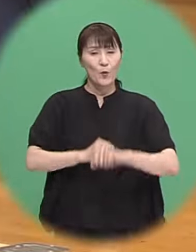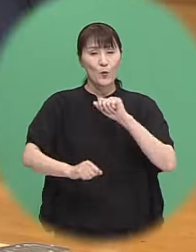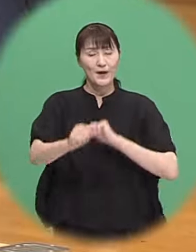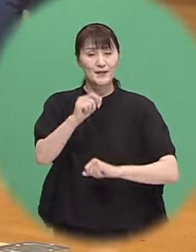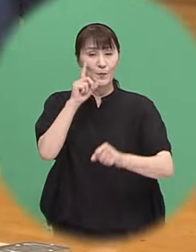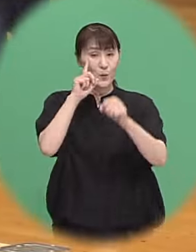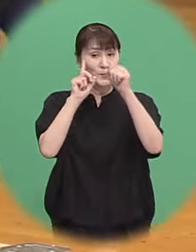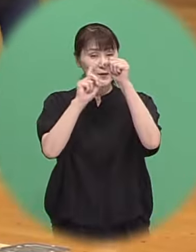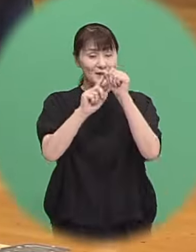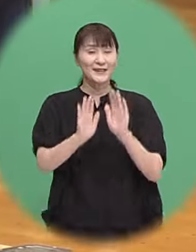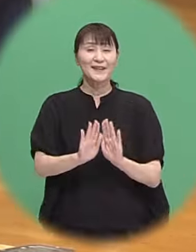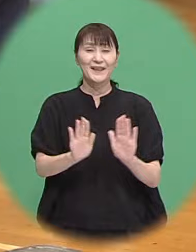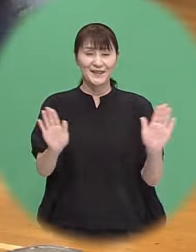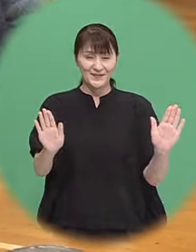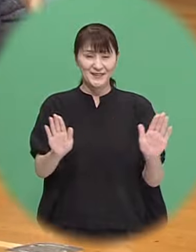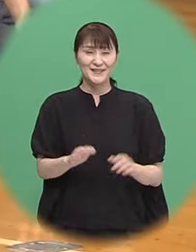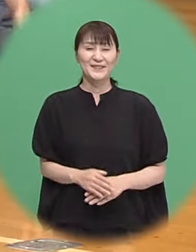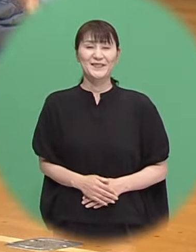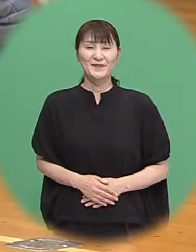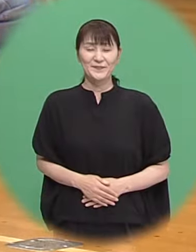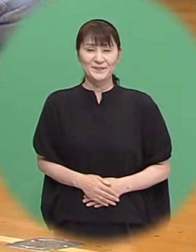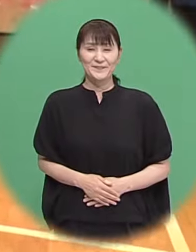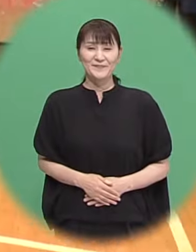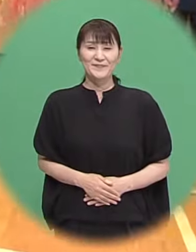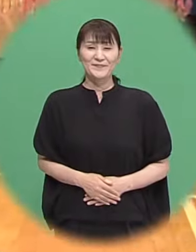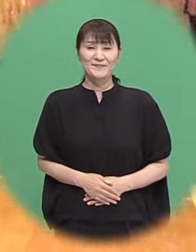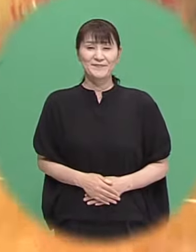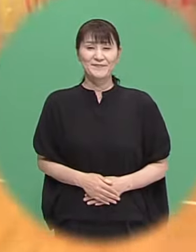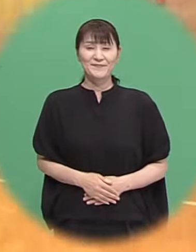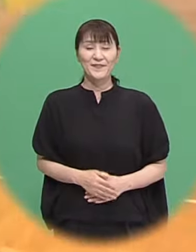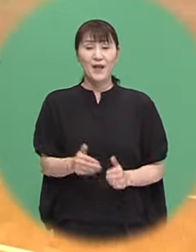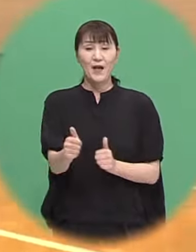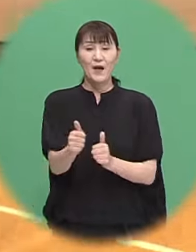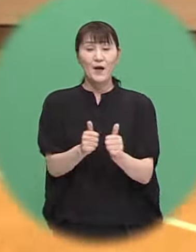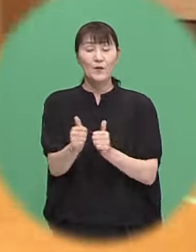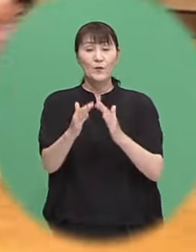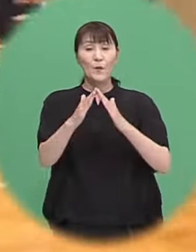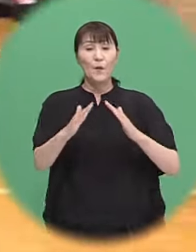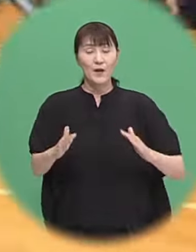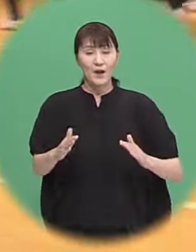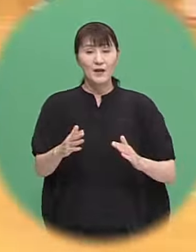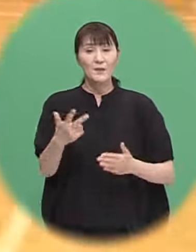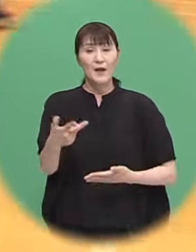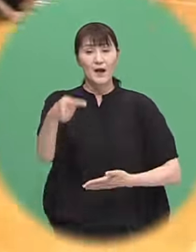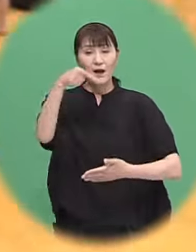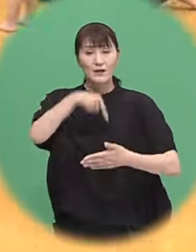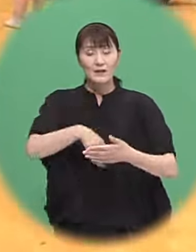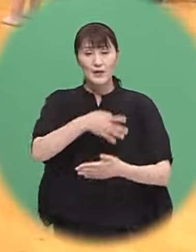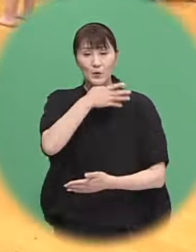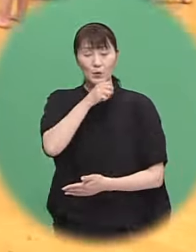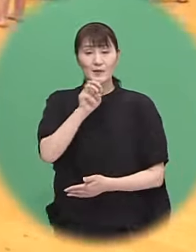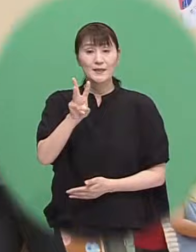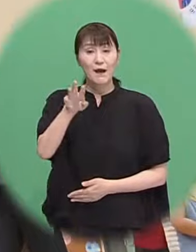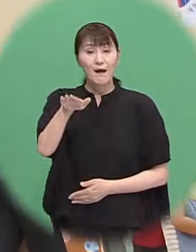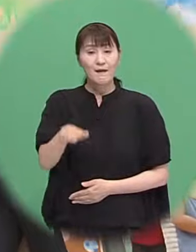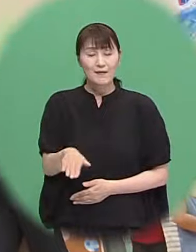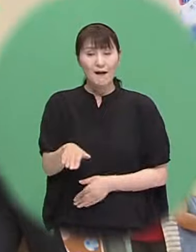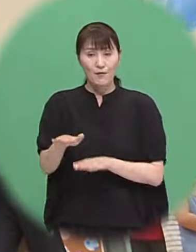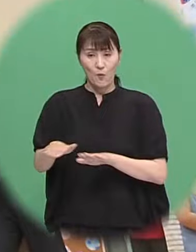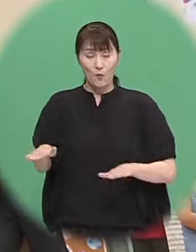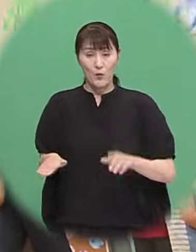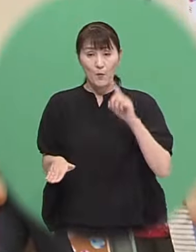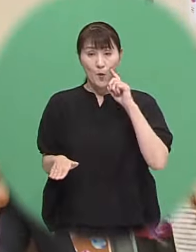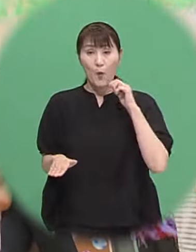てもらおうと開かれています運動会には市内の3歳までの子供と保護